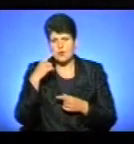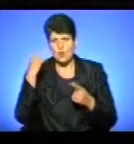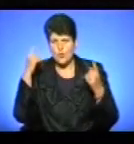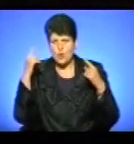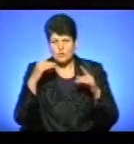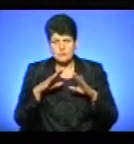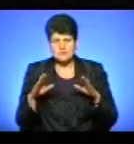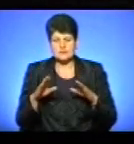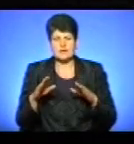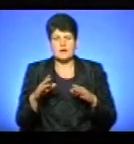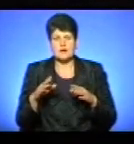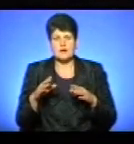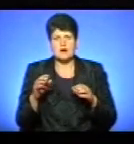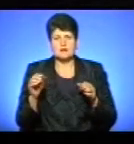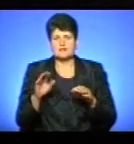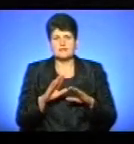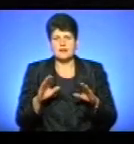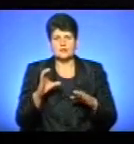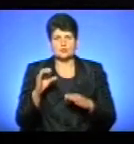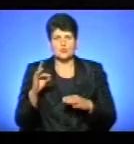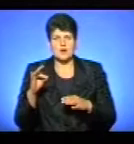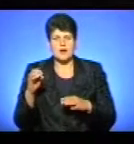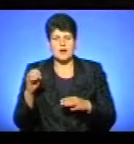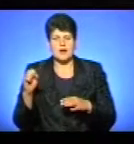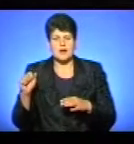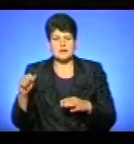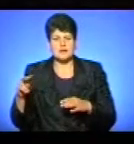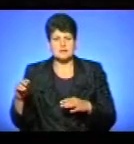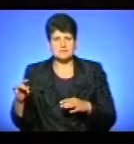не метафору, не сюрреалізм,